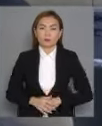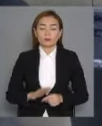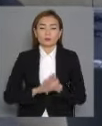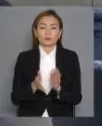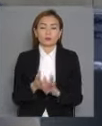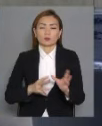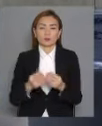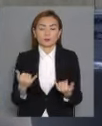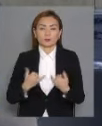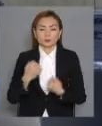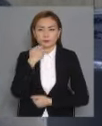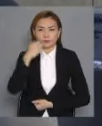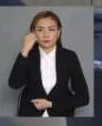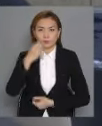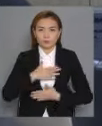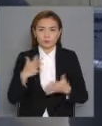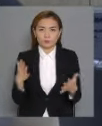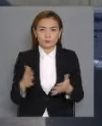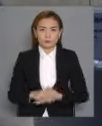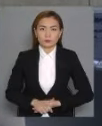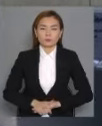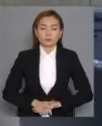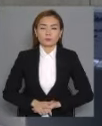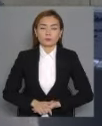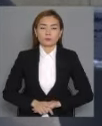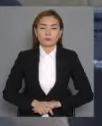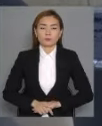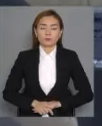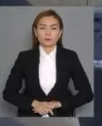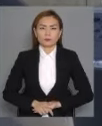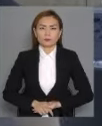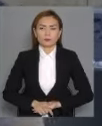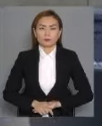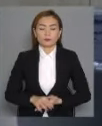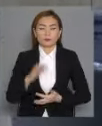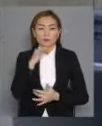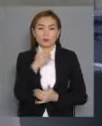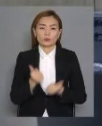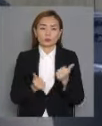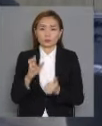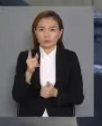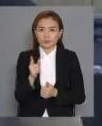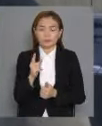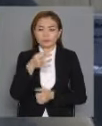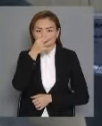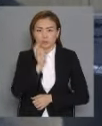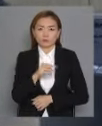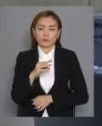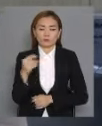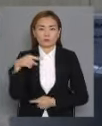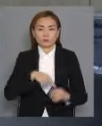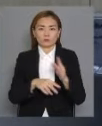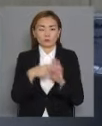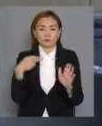ұйымдастырушылары көп рахмет деп айтам. Және де осындай іс-шаралар көп болса, мына бұйырса